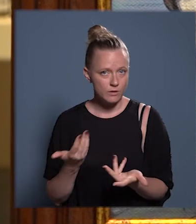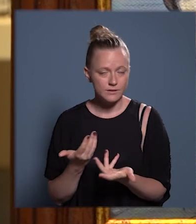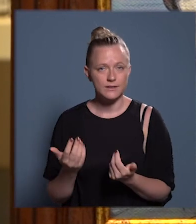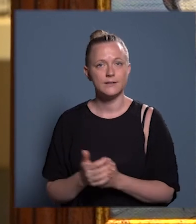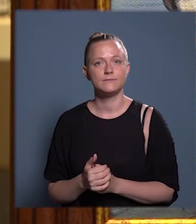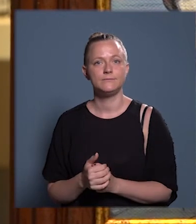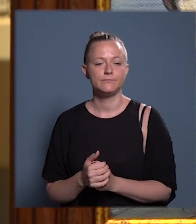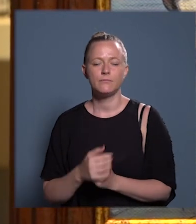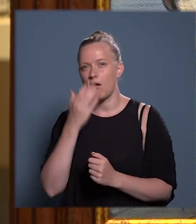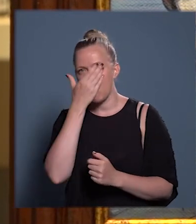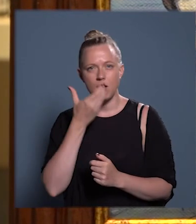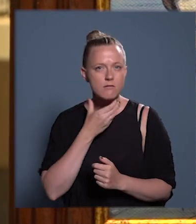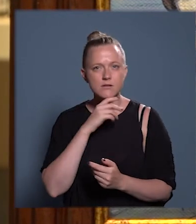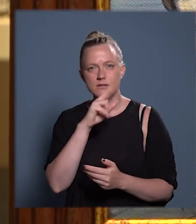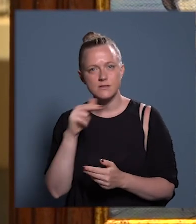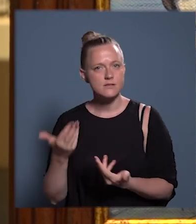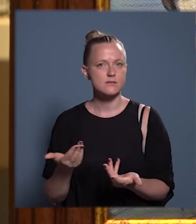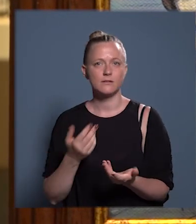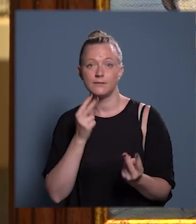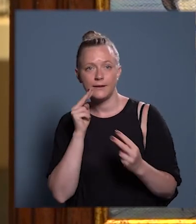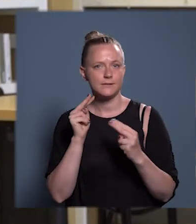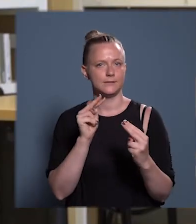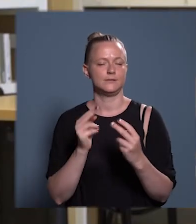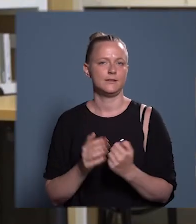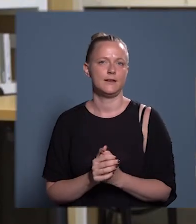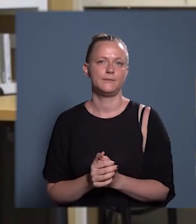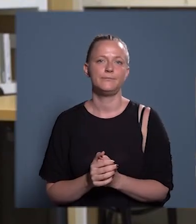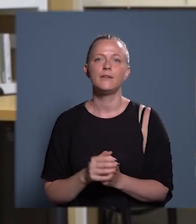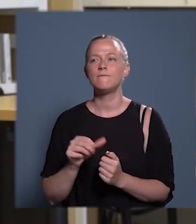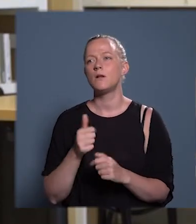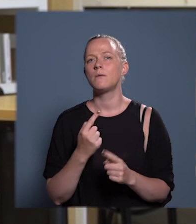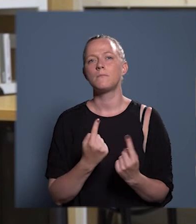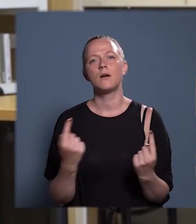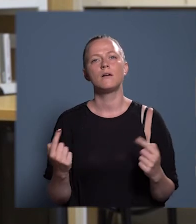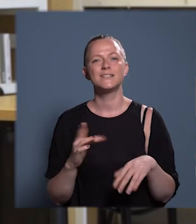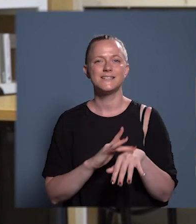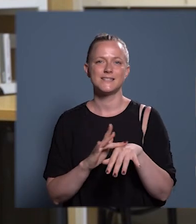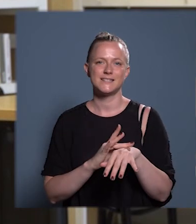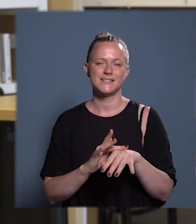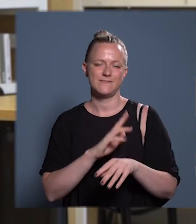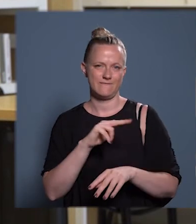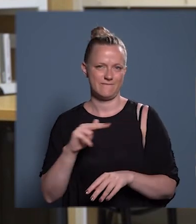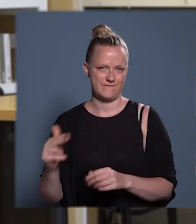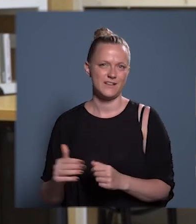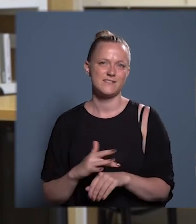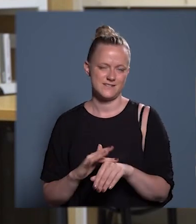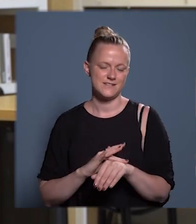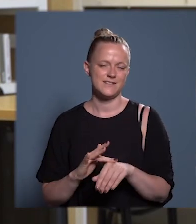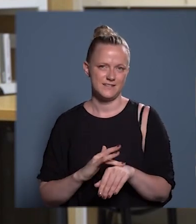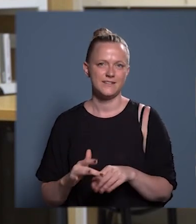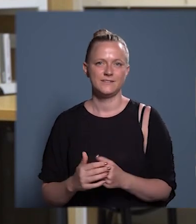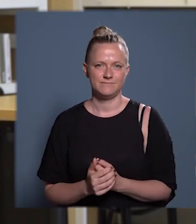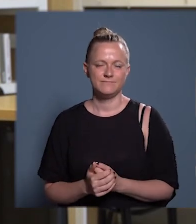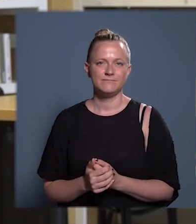Az arcok? A tekintetek? Hát nem, leginkább maga a színek. A színek? Színek, igen.